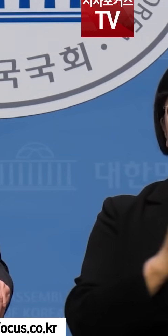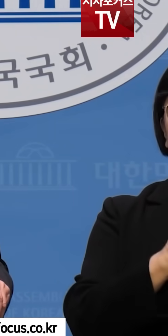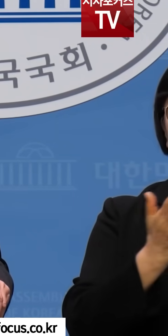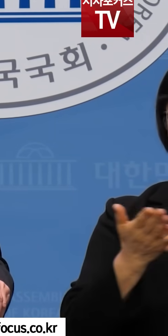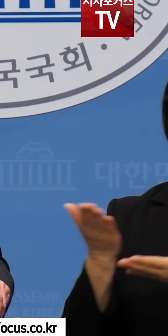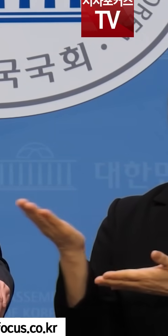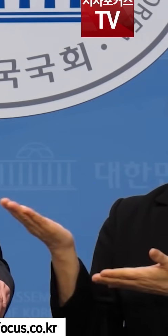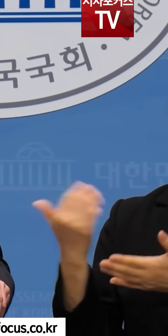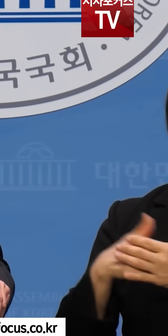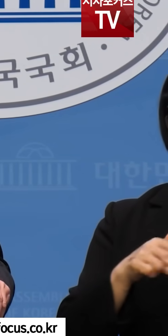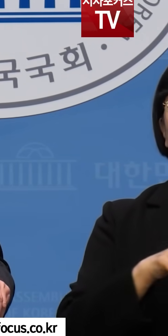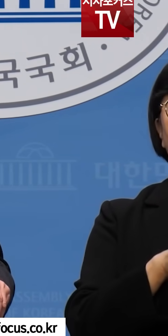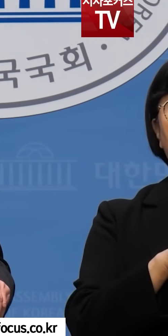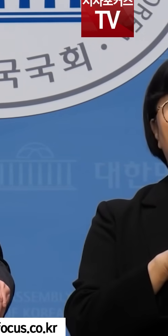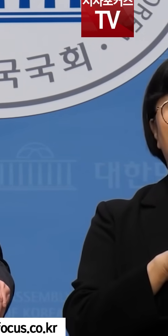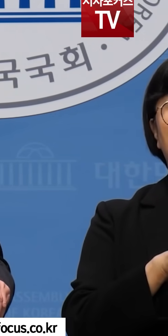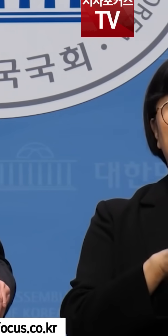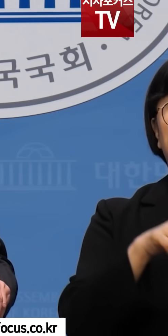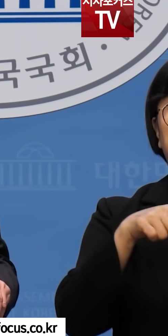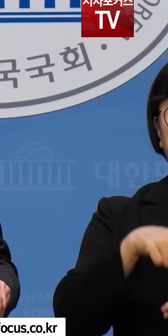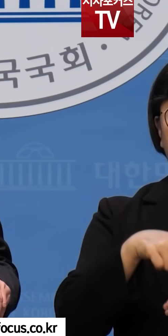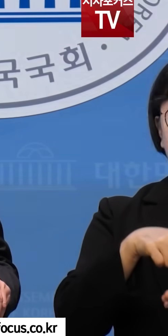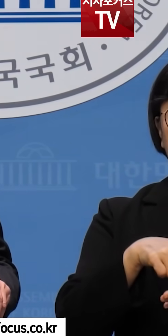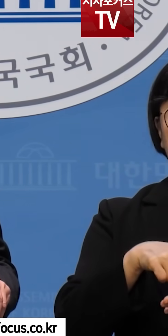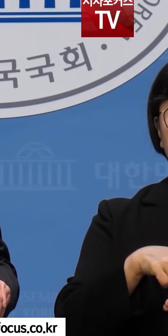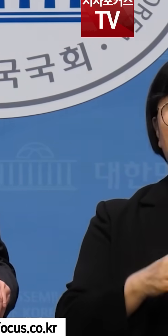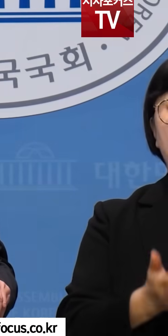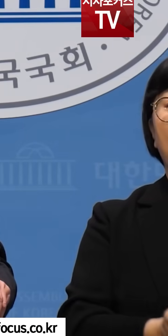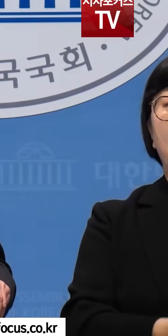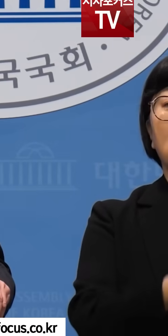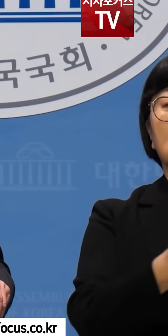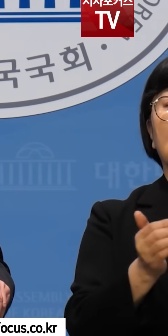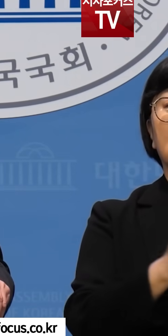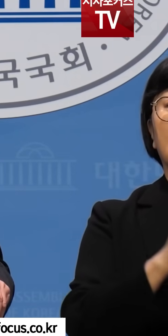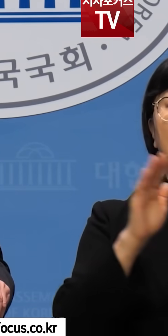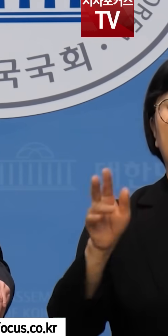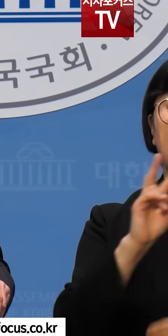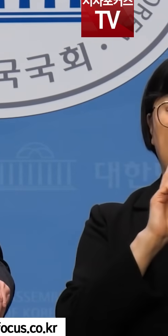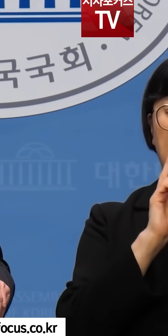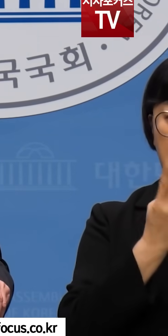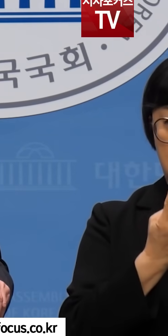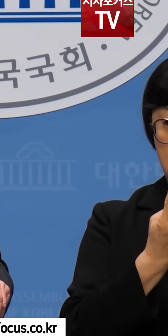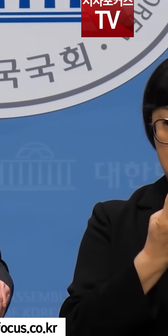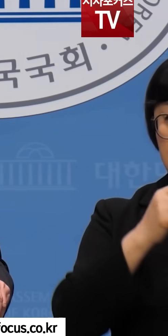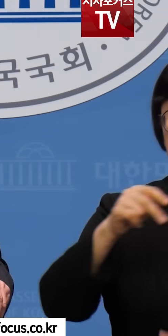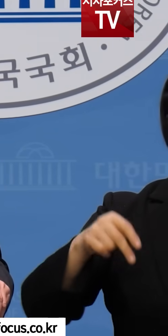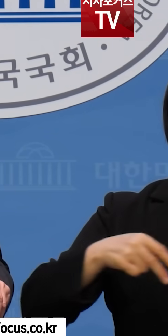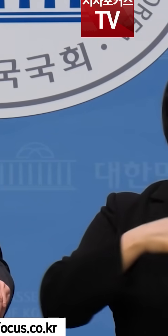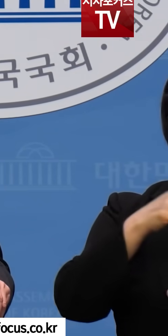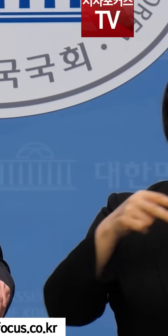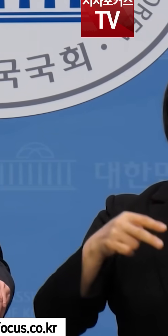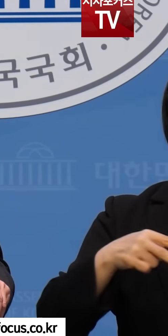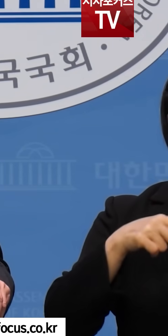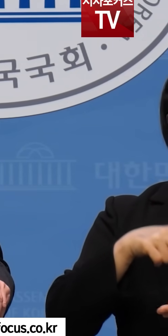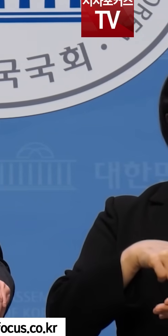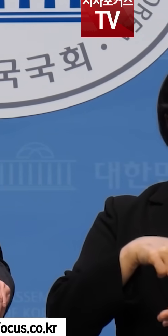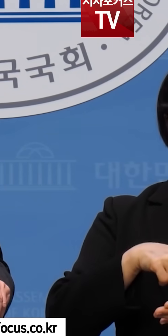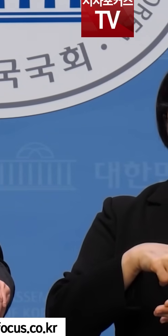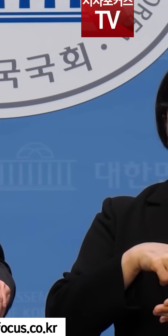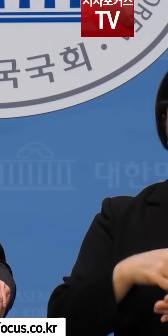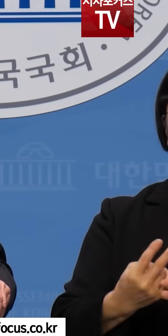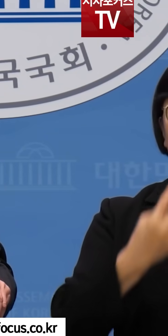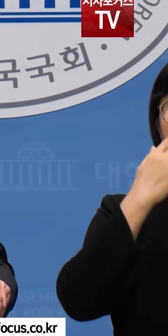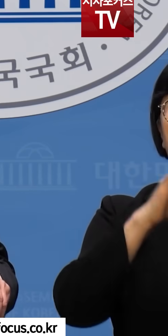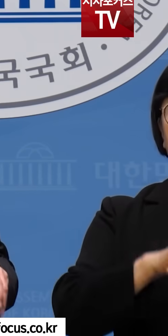김연아 후보가 이미 단수 공천을 받았는데 그것이 번복되는 상황이니까 얼마나 정말